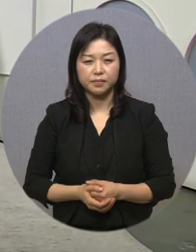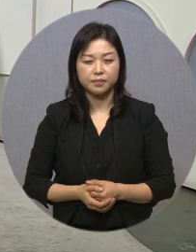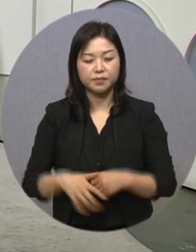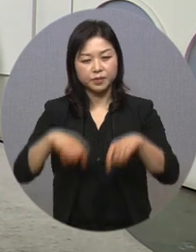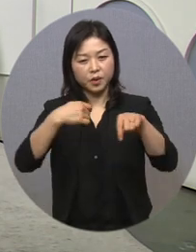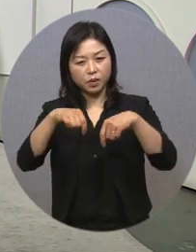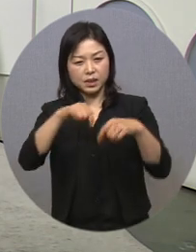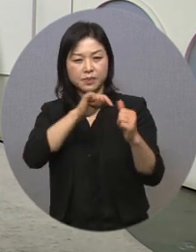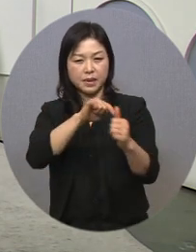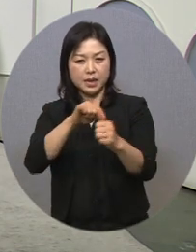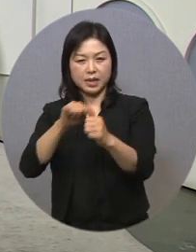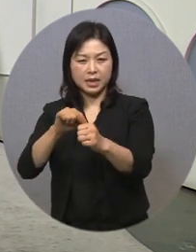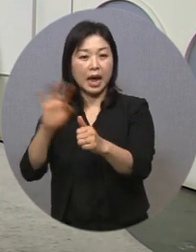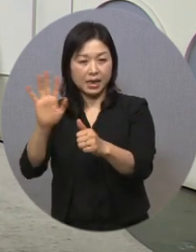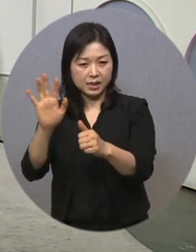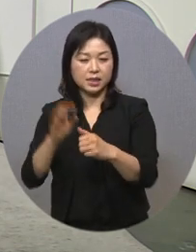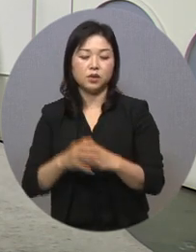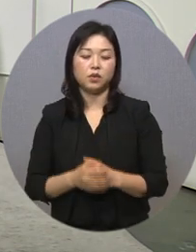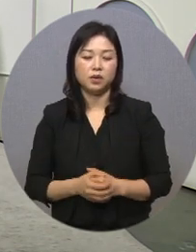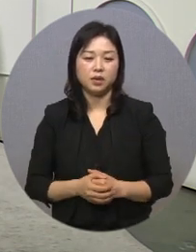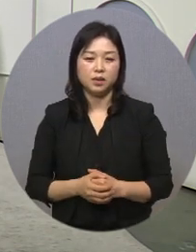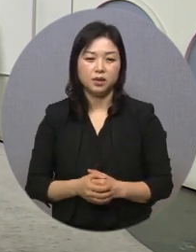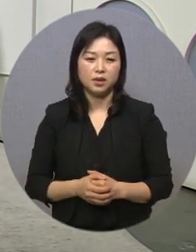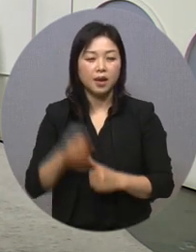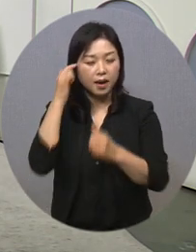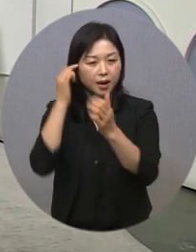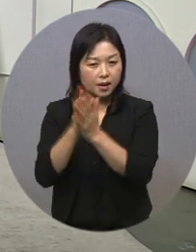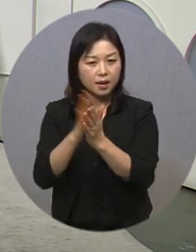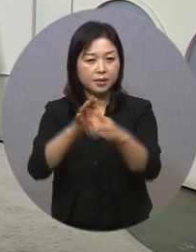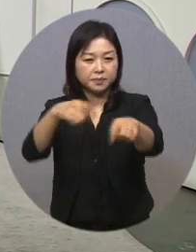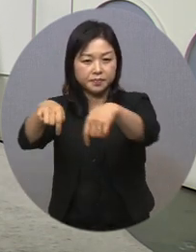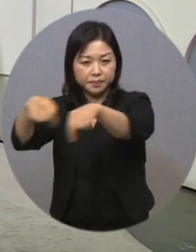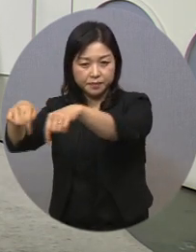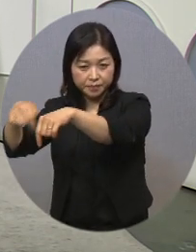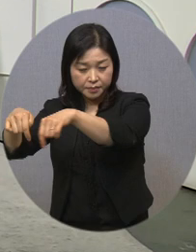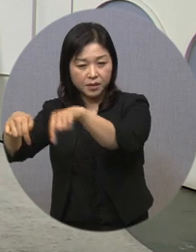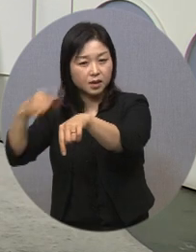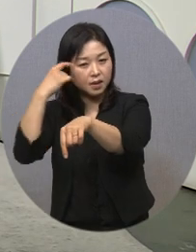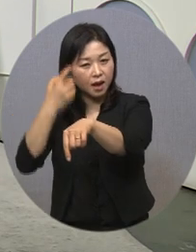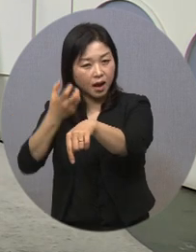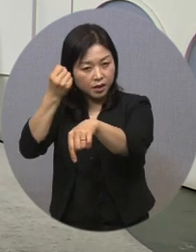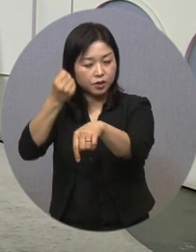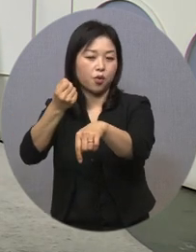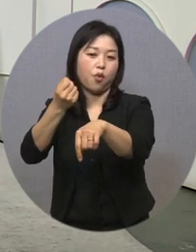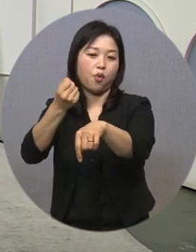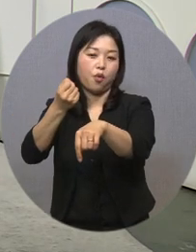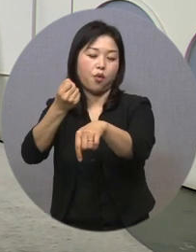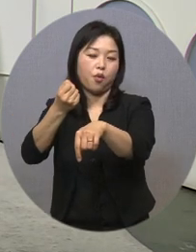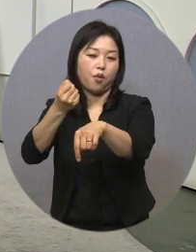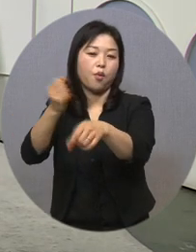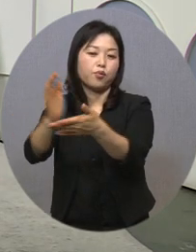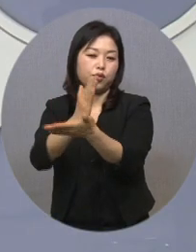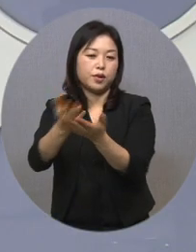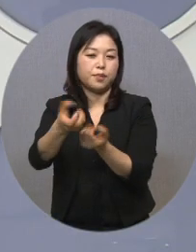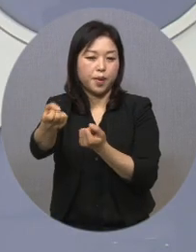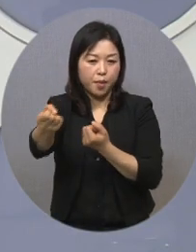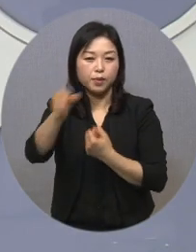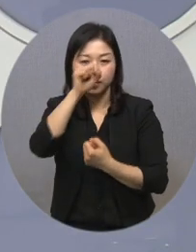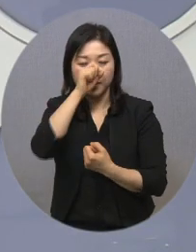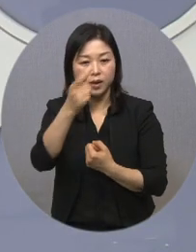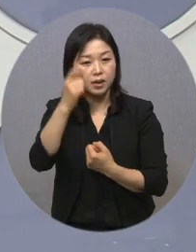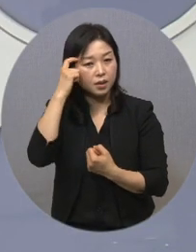통치적인 개념이 아닌 이게 지금 자치의 개념으로다가 이걸 사고를 했으면 좋겠다라고 하는 부분인 거고